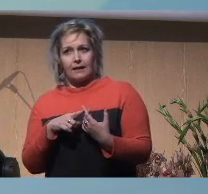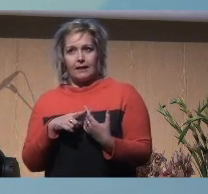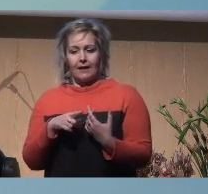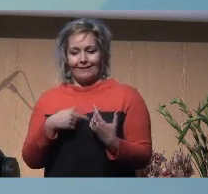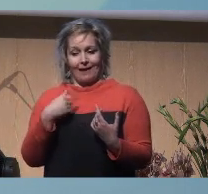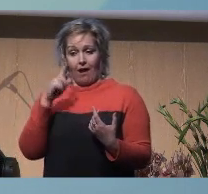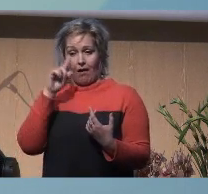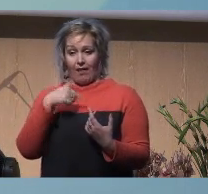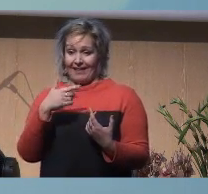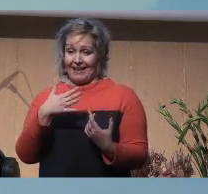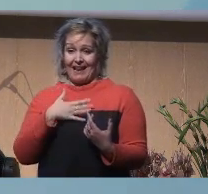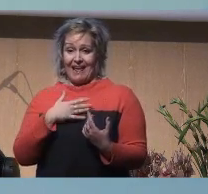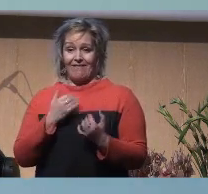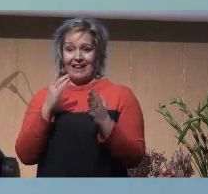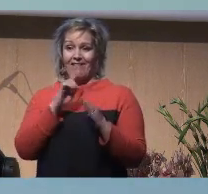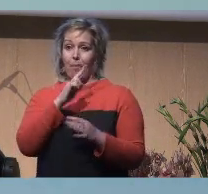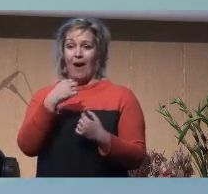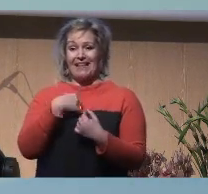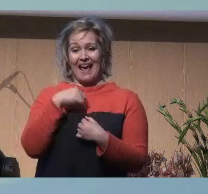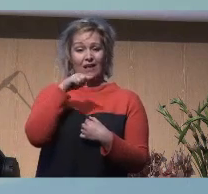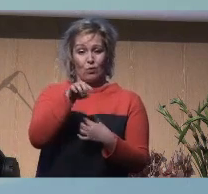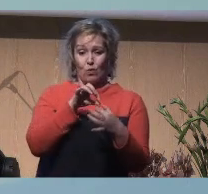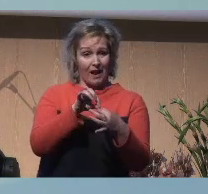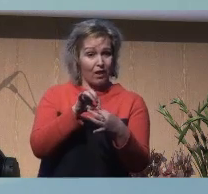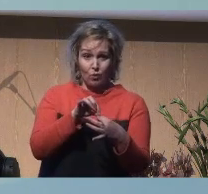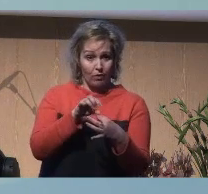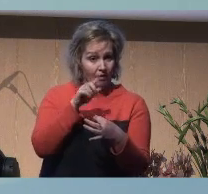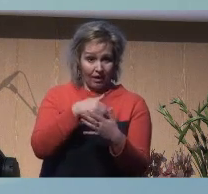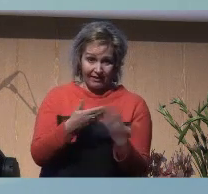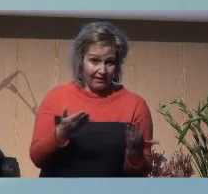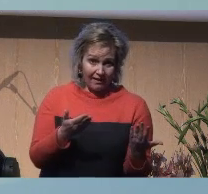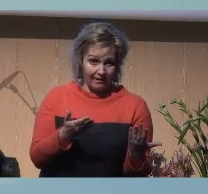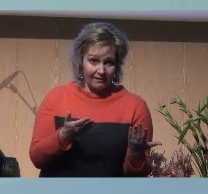at vi kan ikke leve livet i bare jeg-du-relasjoner.